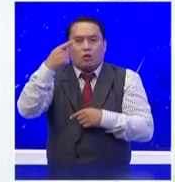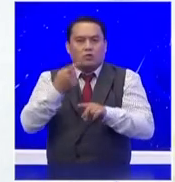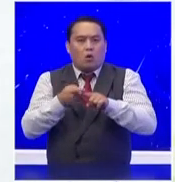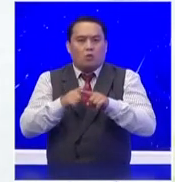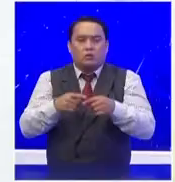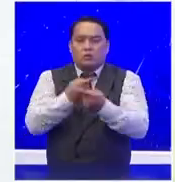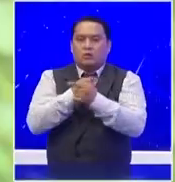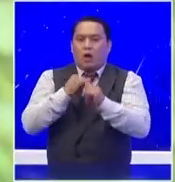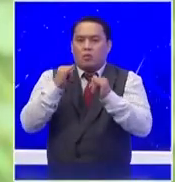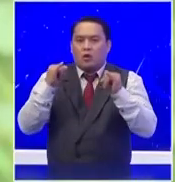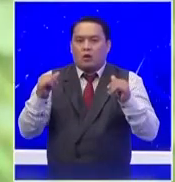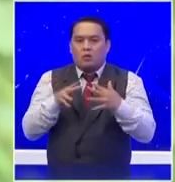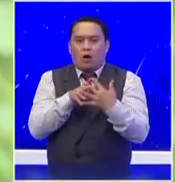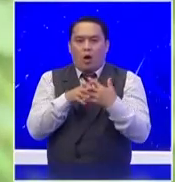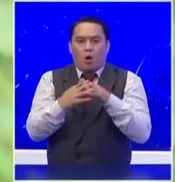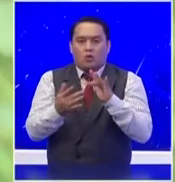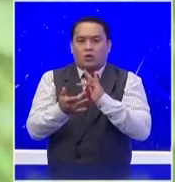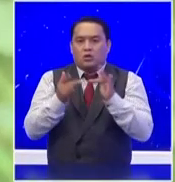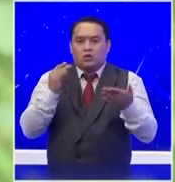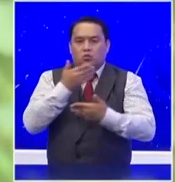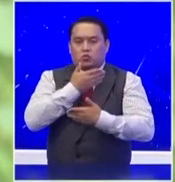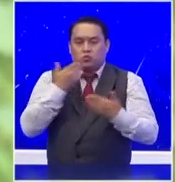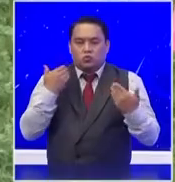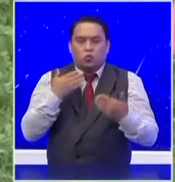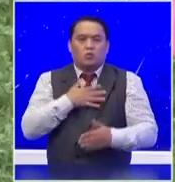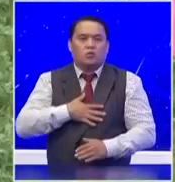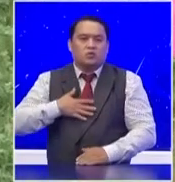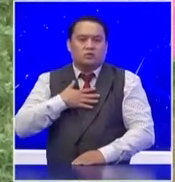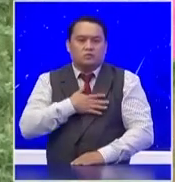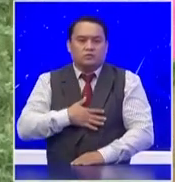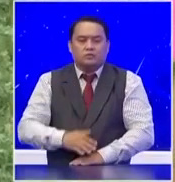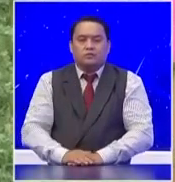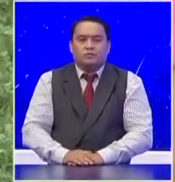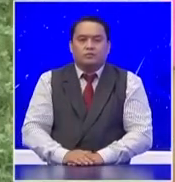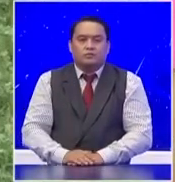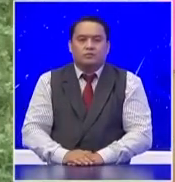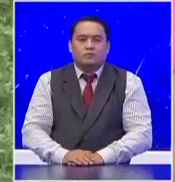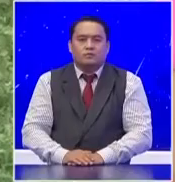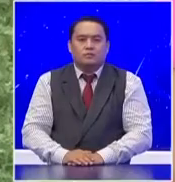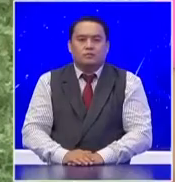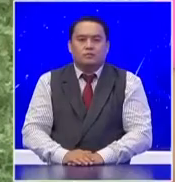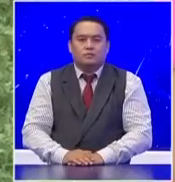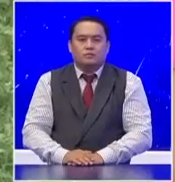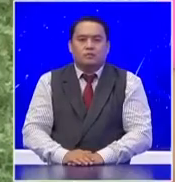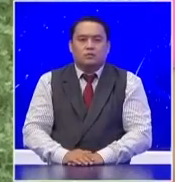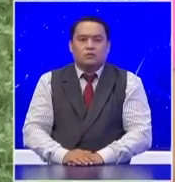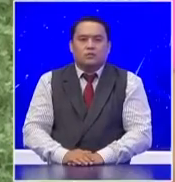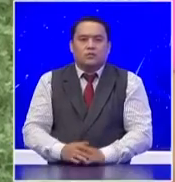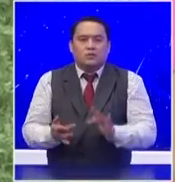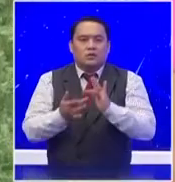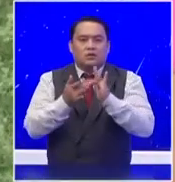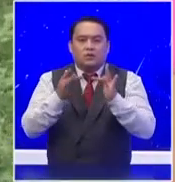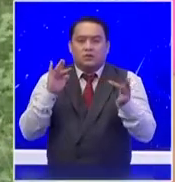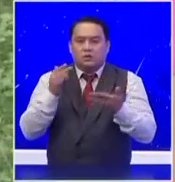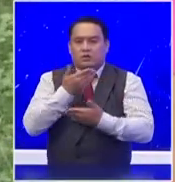дамыған заманда ауылда кең жолақты интернет жоқтығынан алайды. Интернет жоқ. 2 километр жерде ұстайды